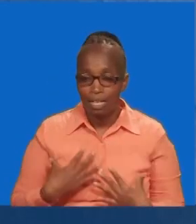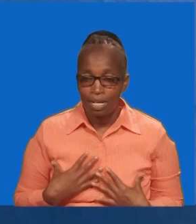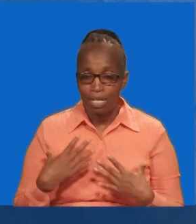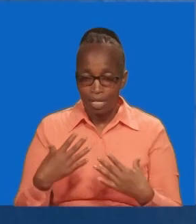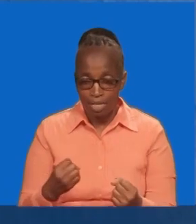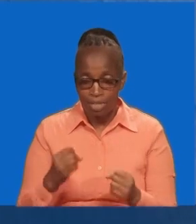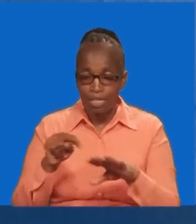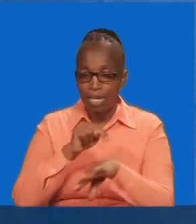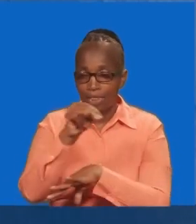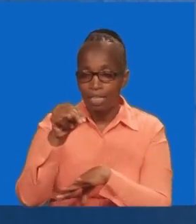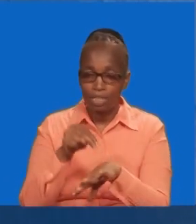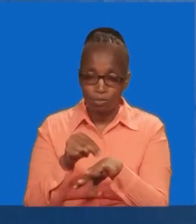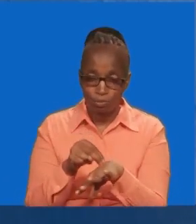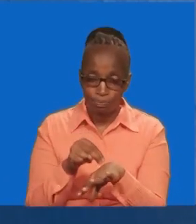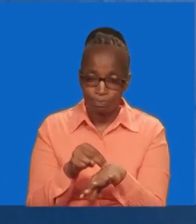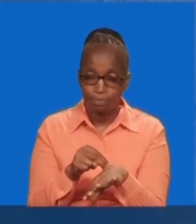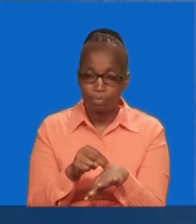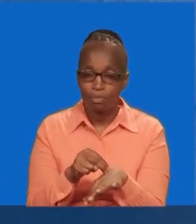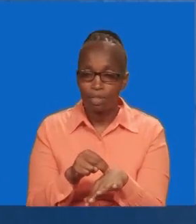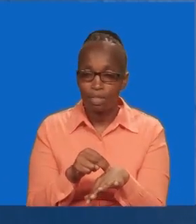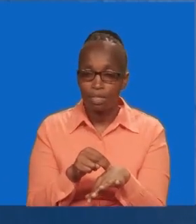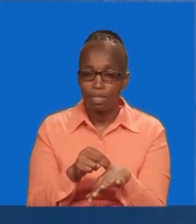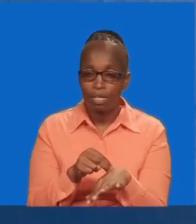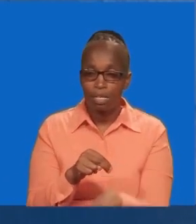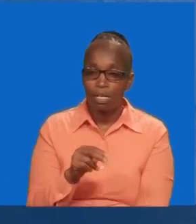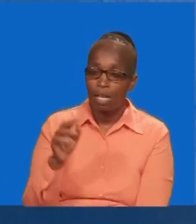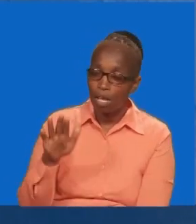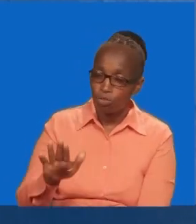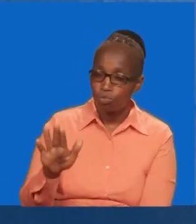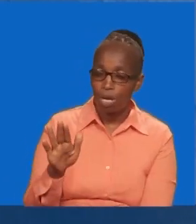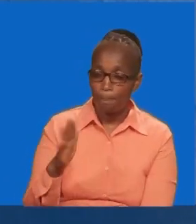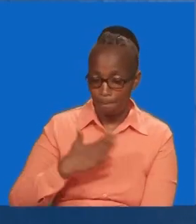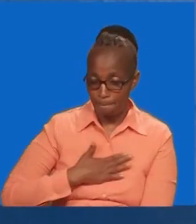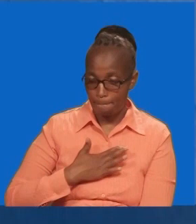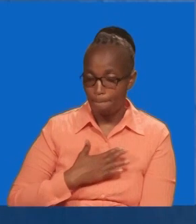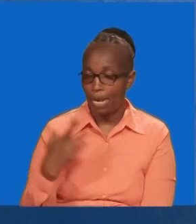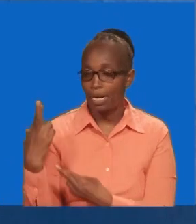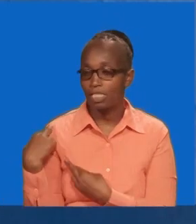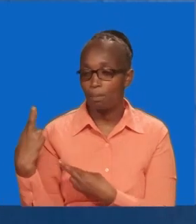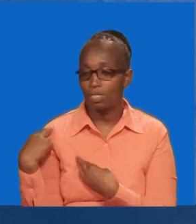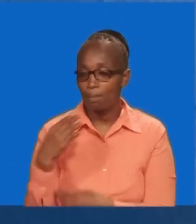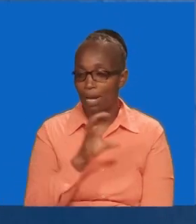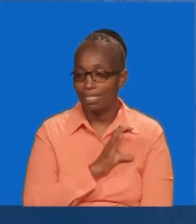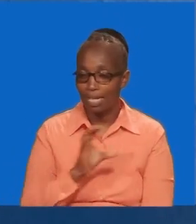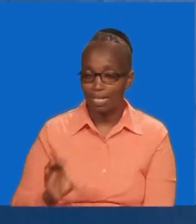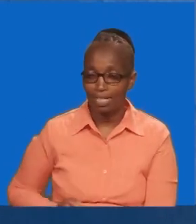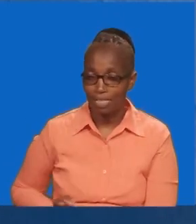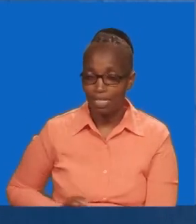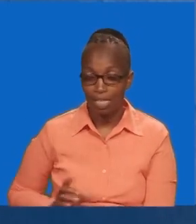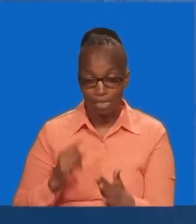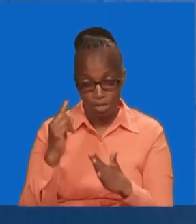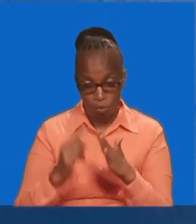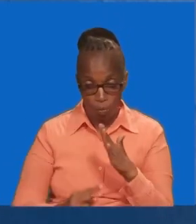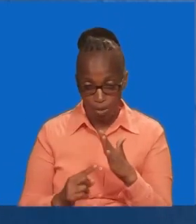na kuiponya nchi. Kwa hivyo jukumu hili langu kama Mkristo la